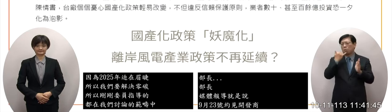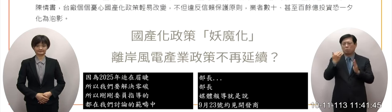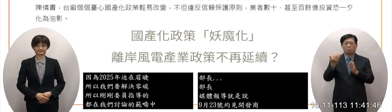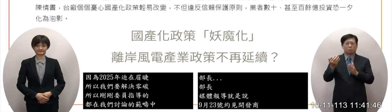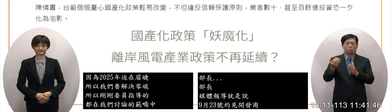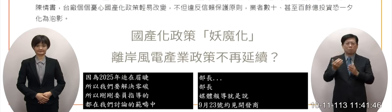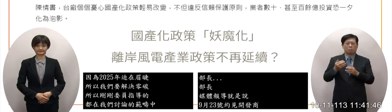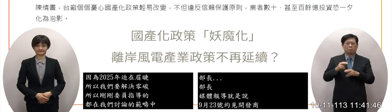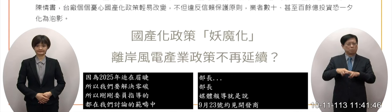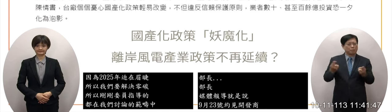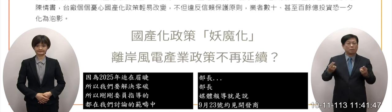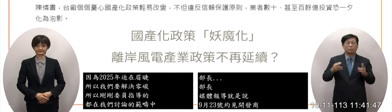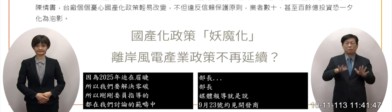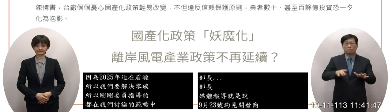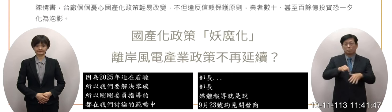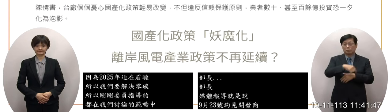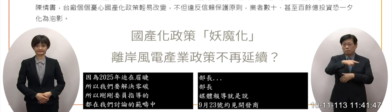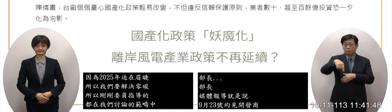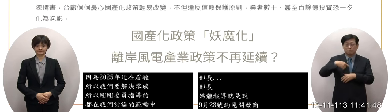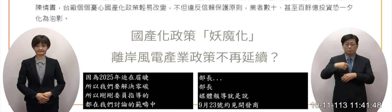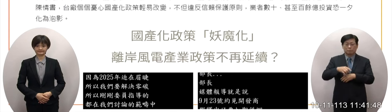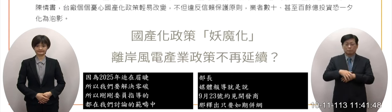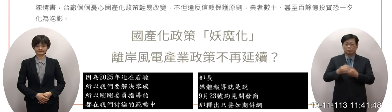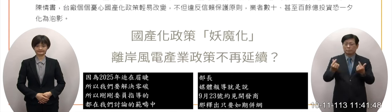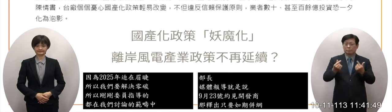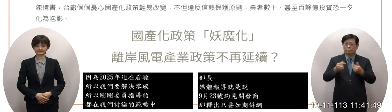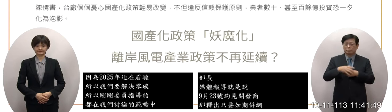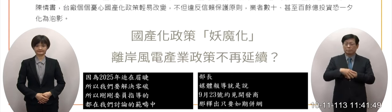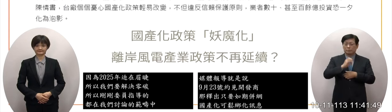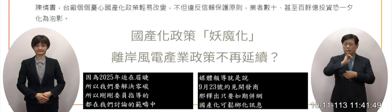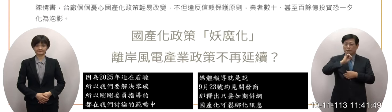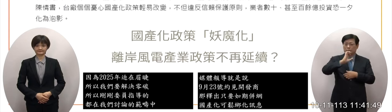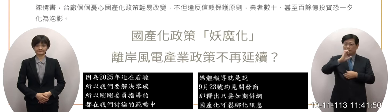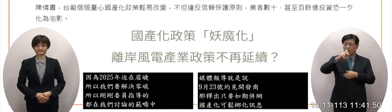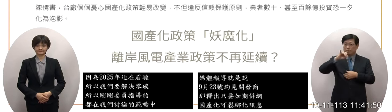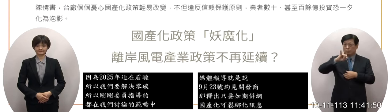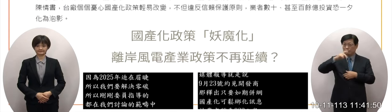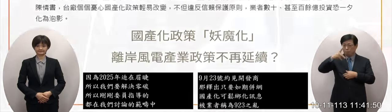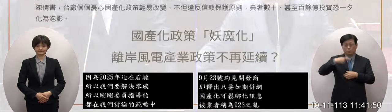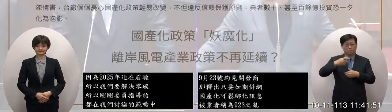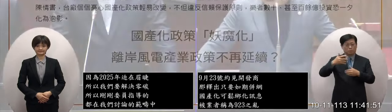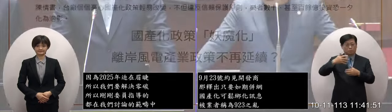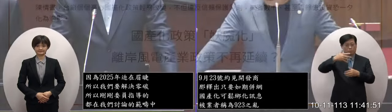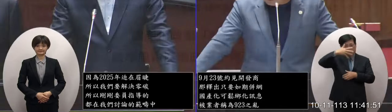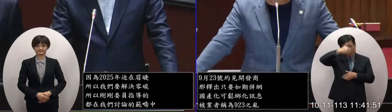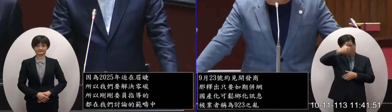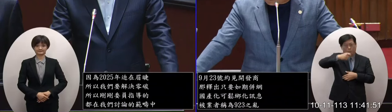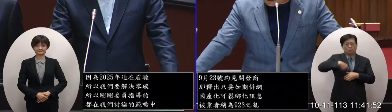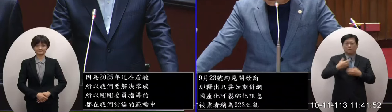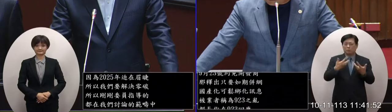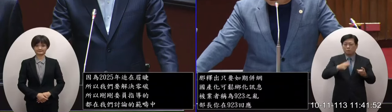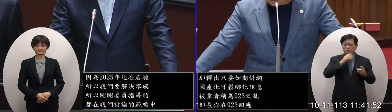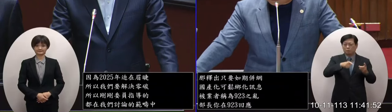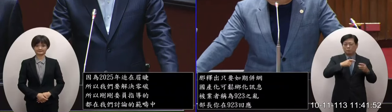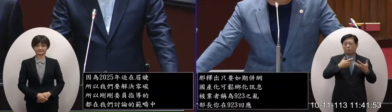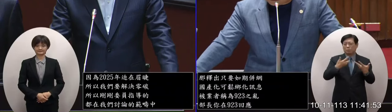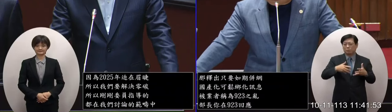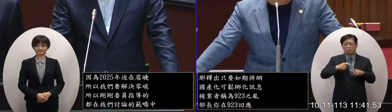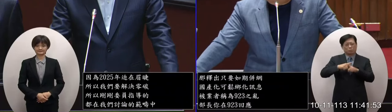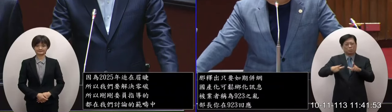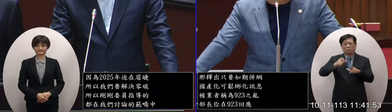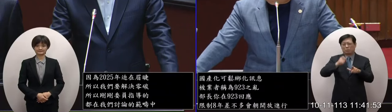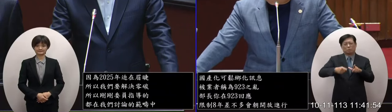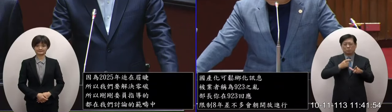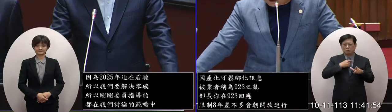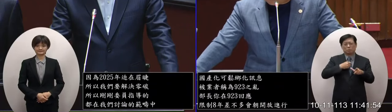在这些厂，尤其是 CIP 总裁他说，台湾 GDP 是被许多护国大山、船产、资